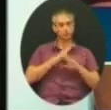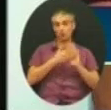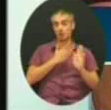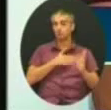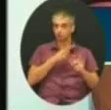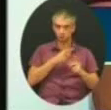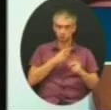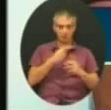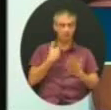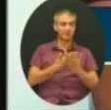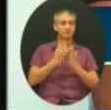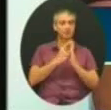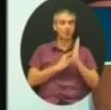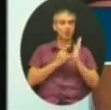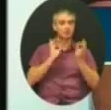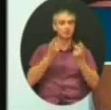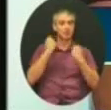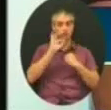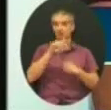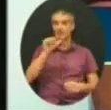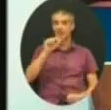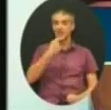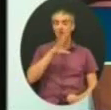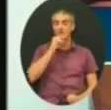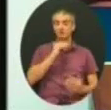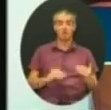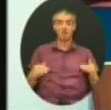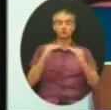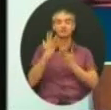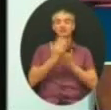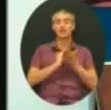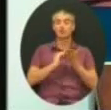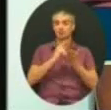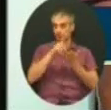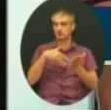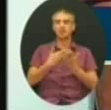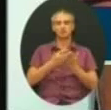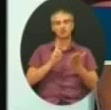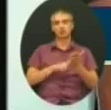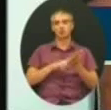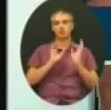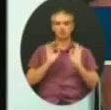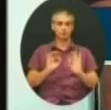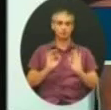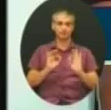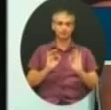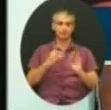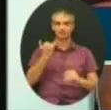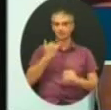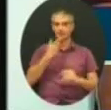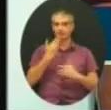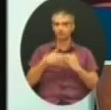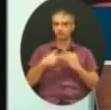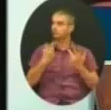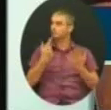רצו. הצעת החוק המקורית של אילן גילאון דיברה על השוואה לשכר המינימום. זו ההצעה הצודקת והנכונה. בדרך כלל מסור